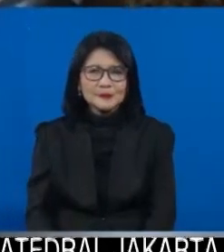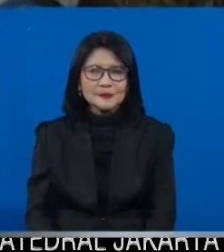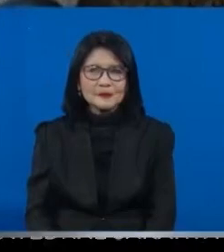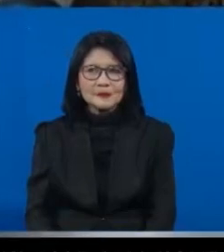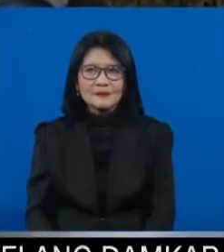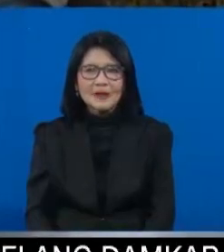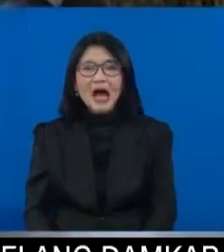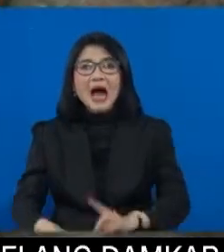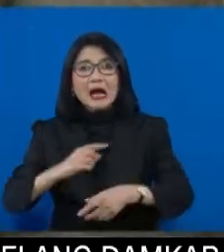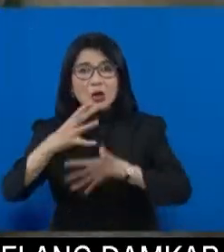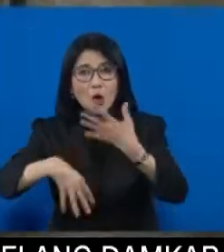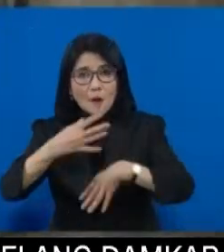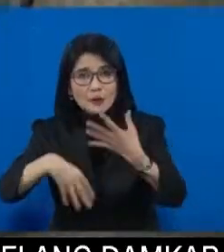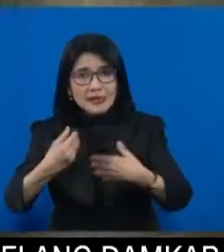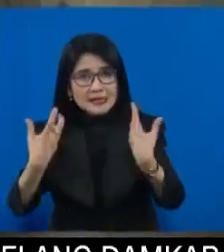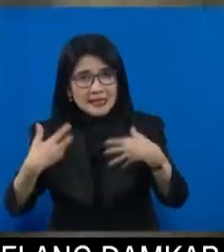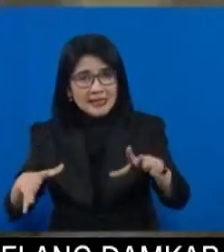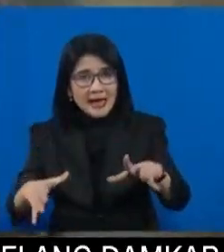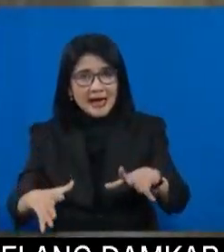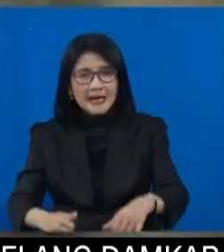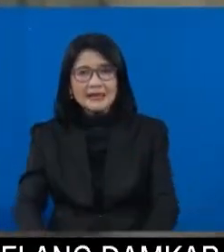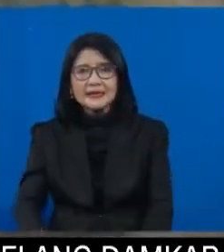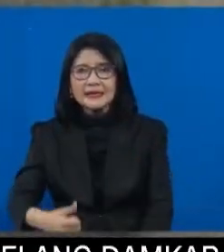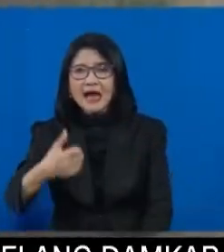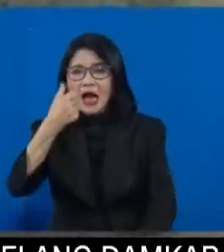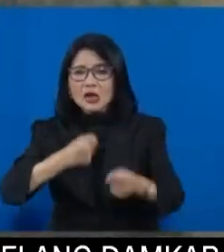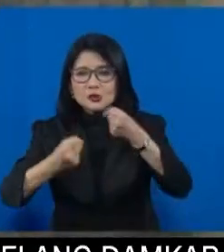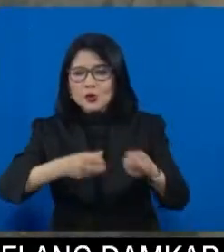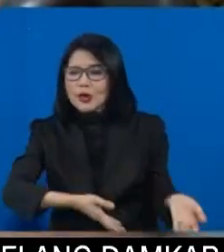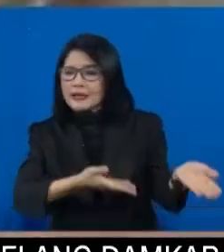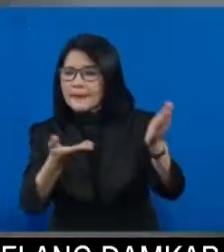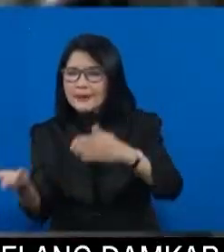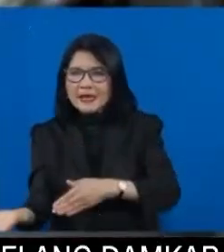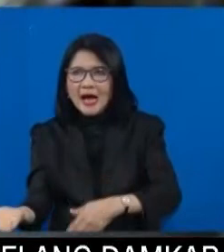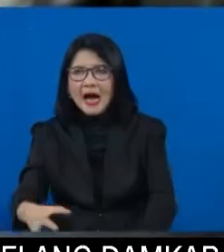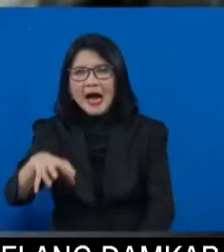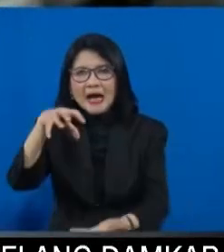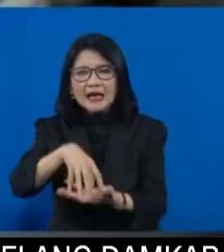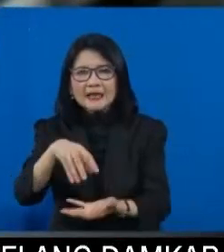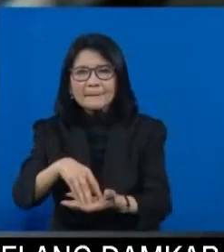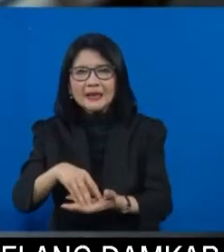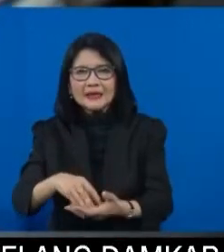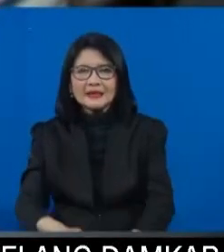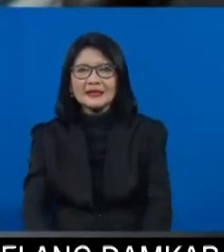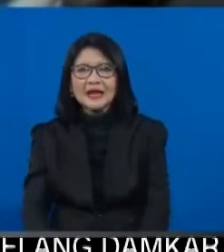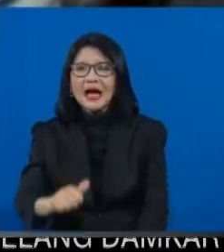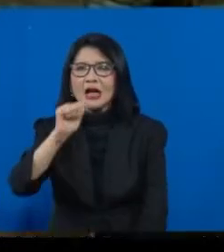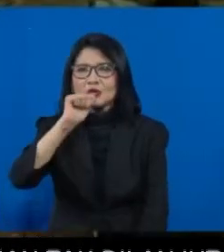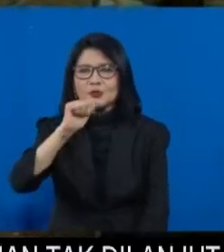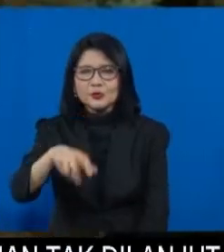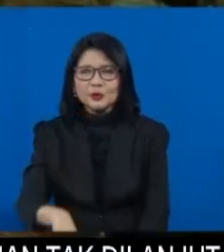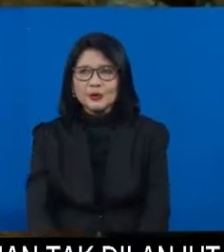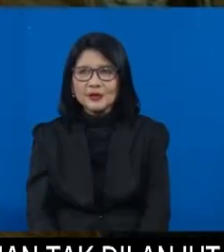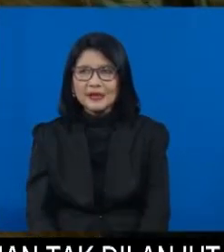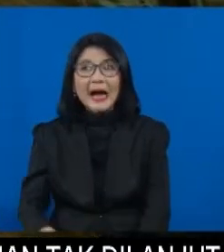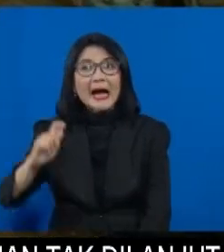Habis. Jika proses memeras sudah selesai, susu dari ember dipindahkan ke milk can atau tempat menampung susu yang biasa disebut base.